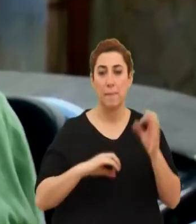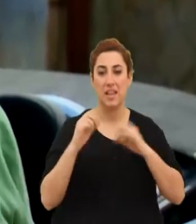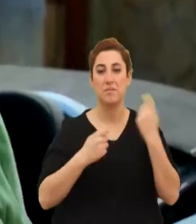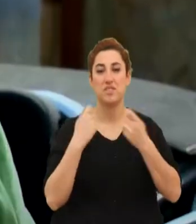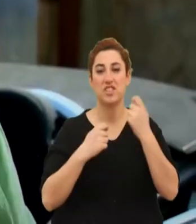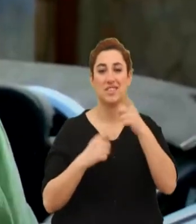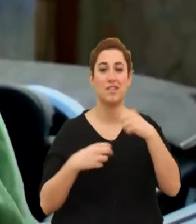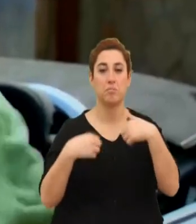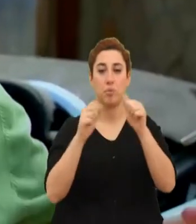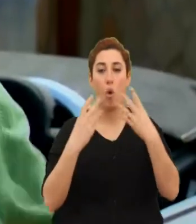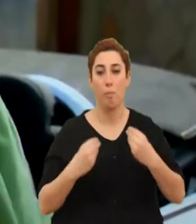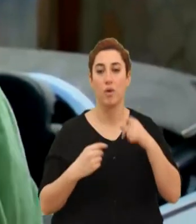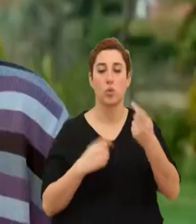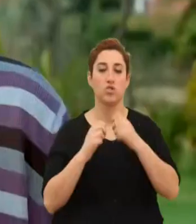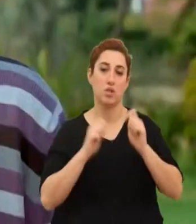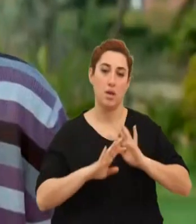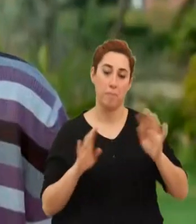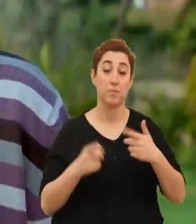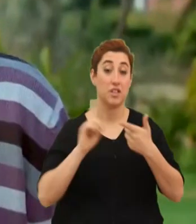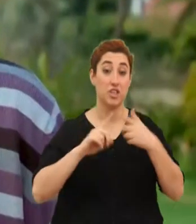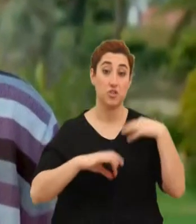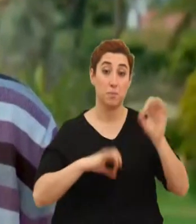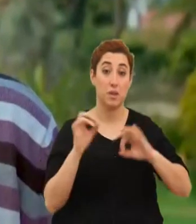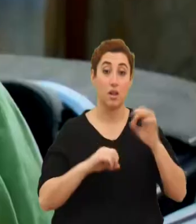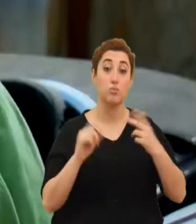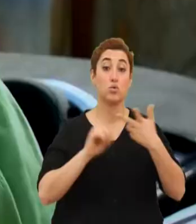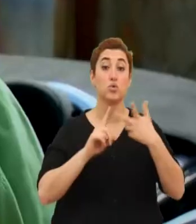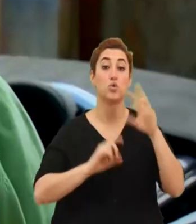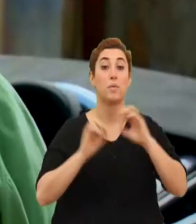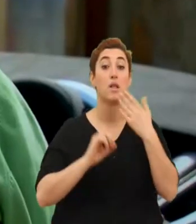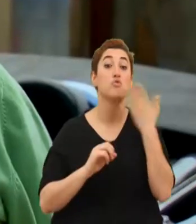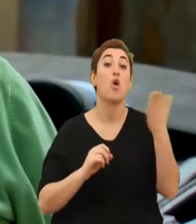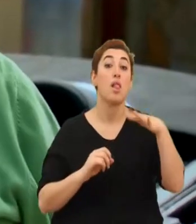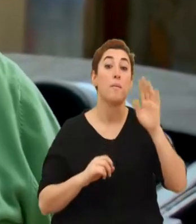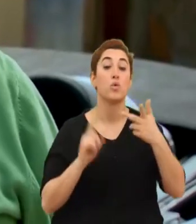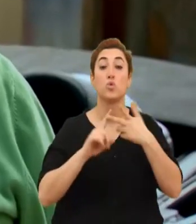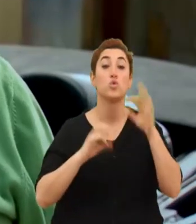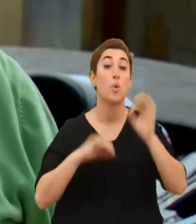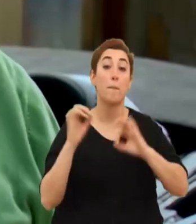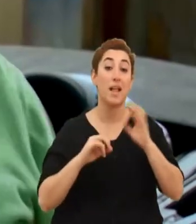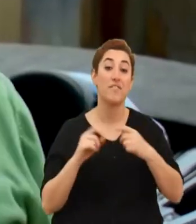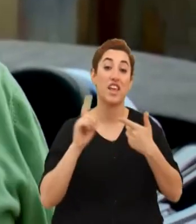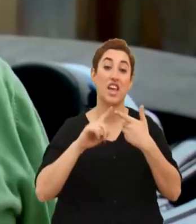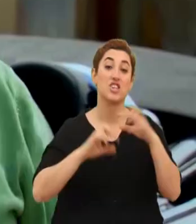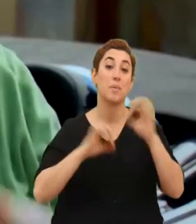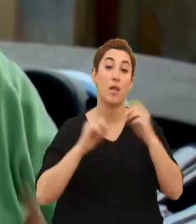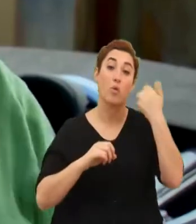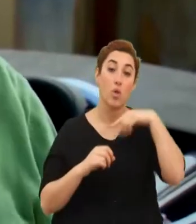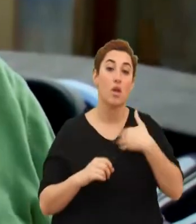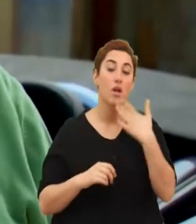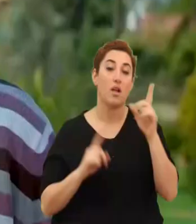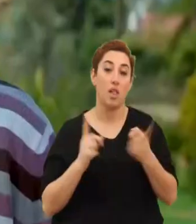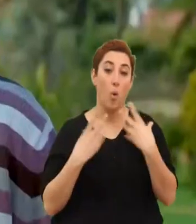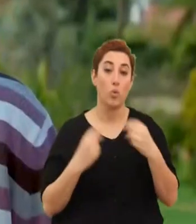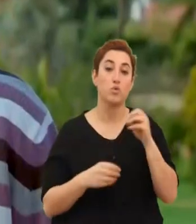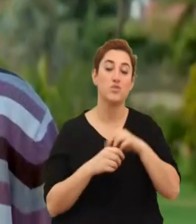işi sana kakalamaktı, onu hallettim. İkinci planım, üçüncü planı söylememekti. Üçüncü planı da ikinci plandan dolayı